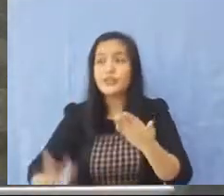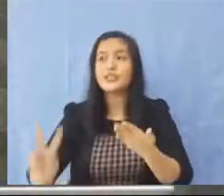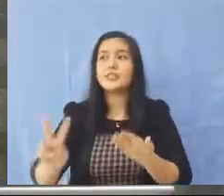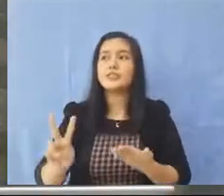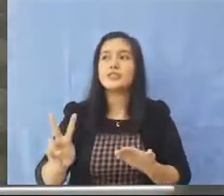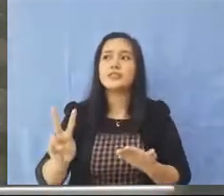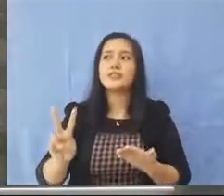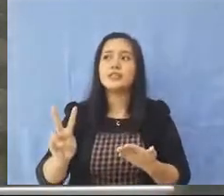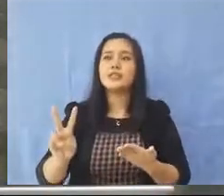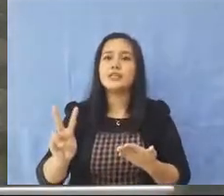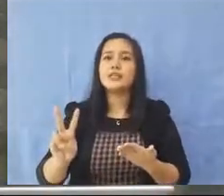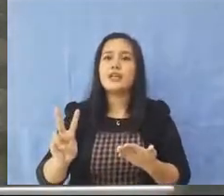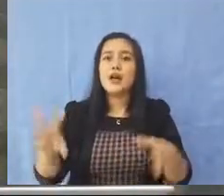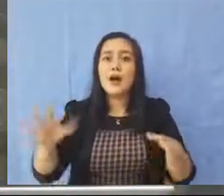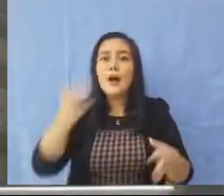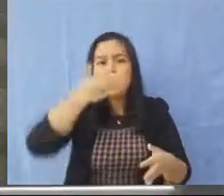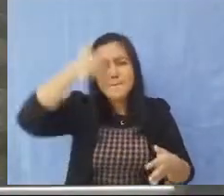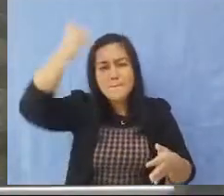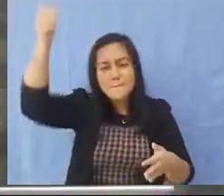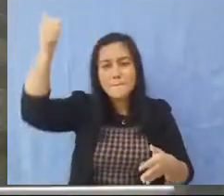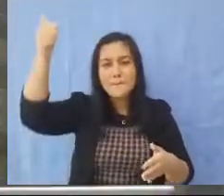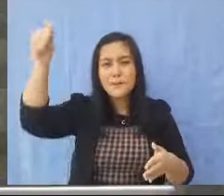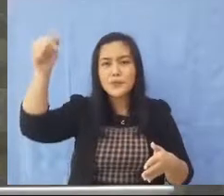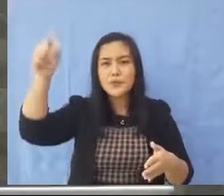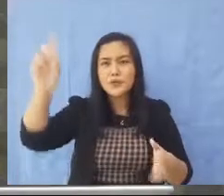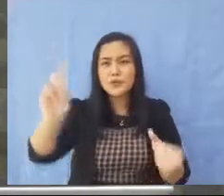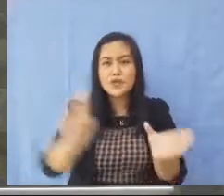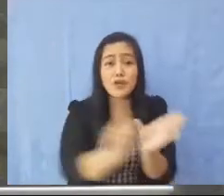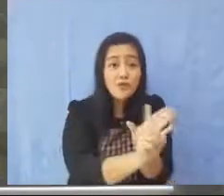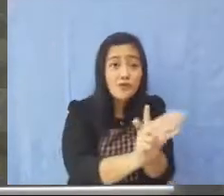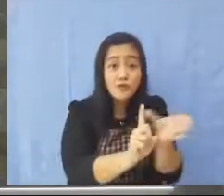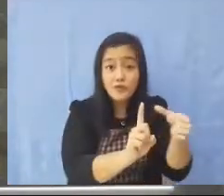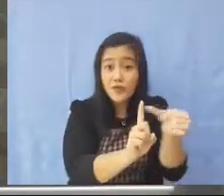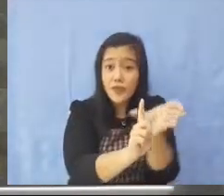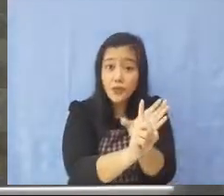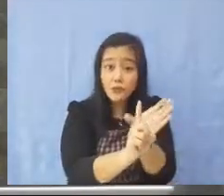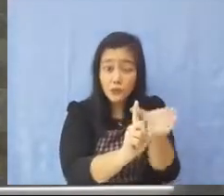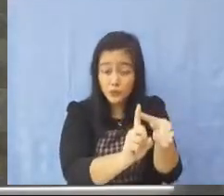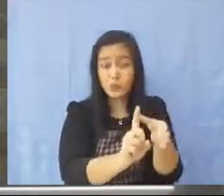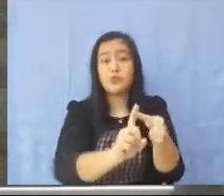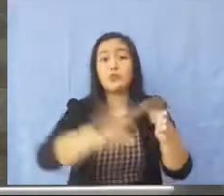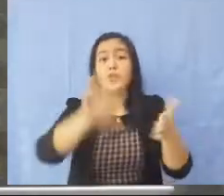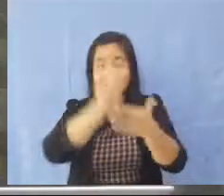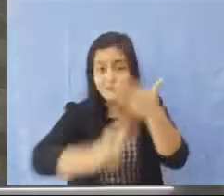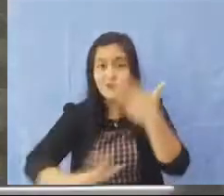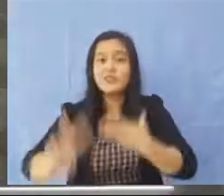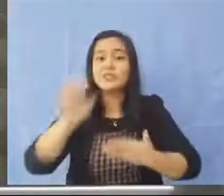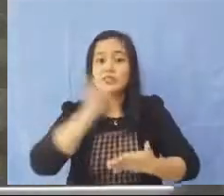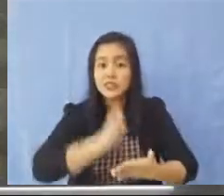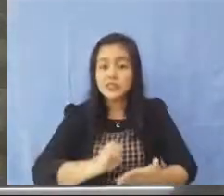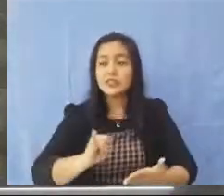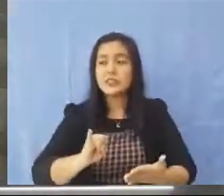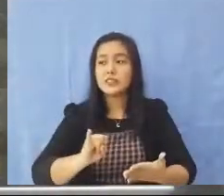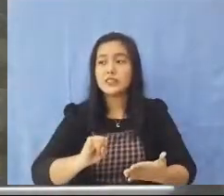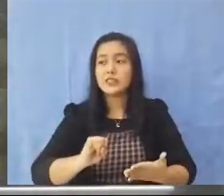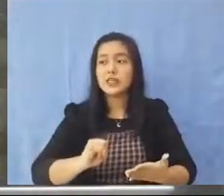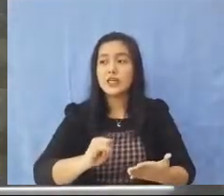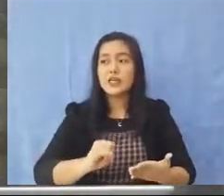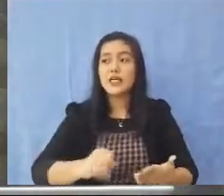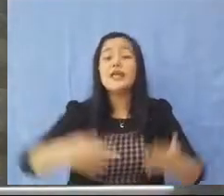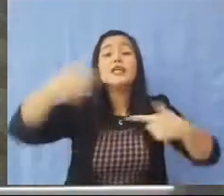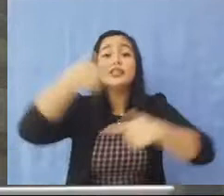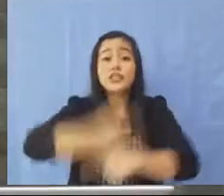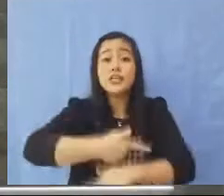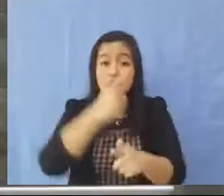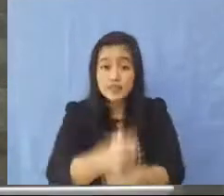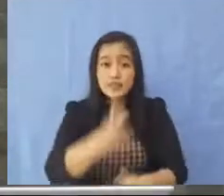ginagamit na key verse sa book of Genesis is the first messianic prophecy. Yung Genesis chapter 3 verse number